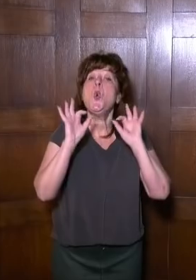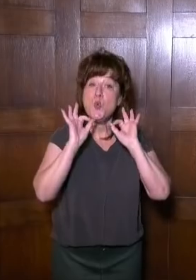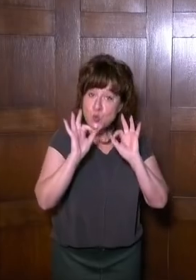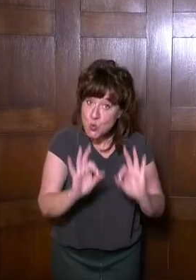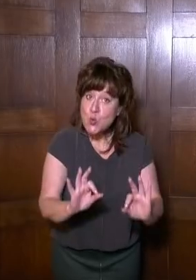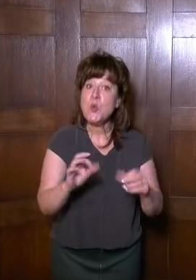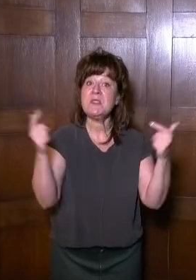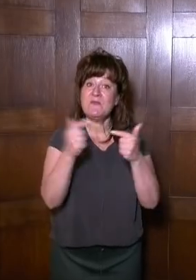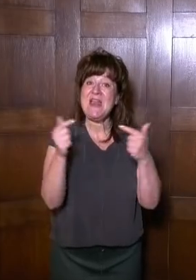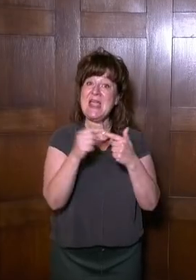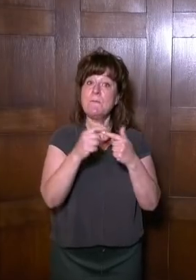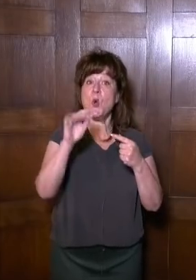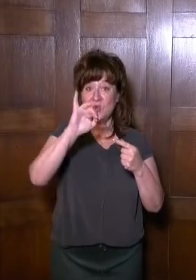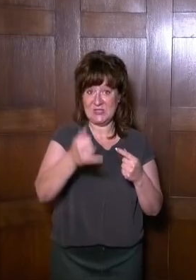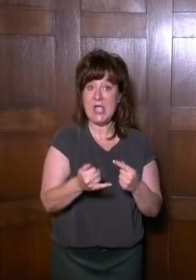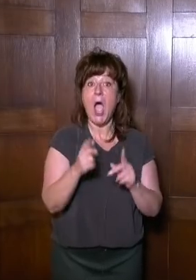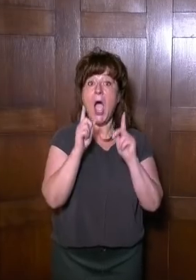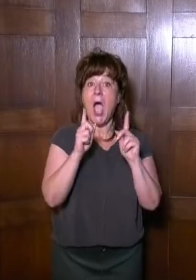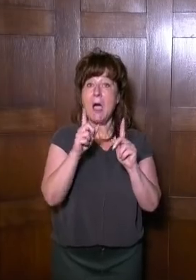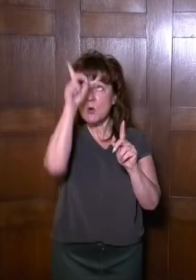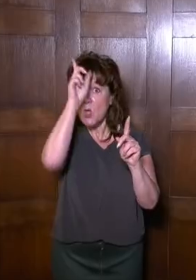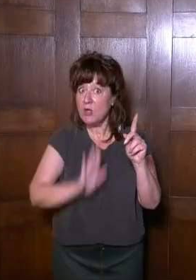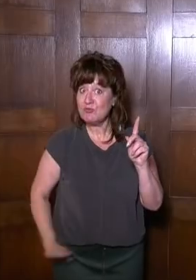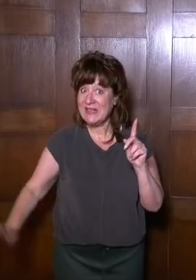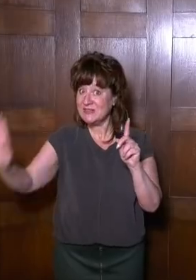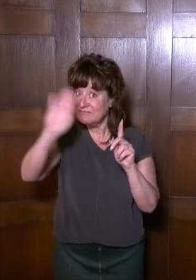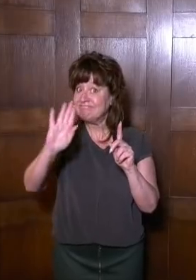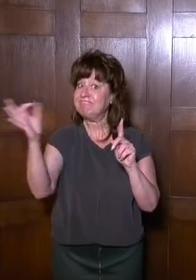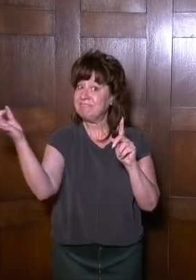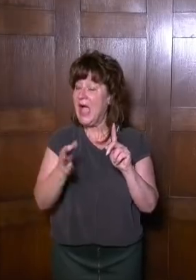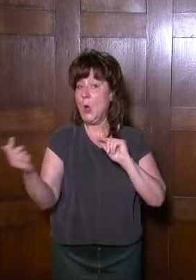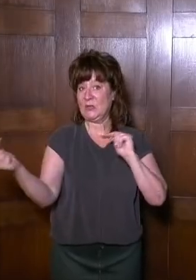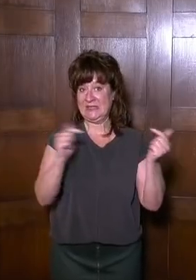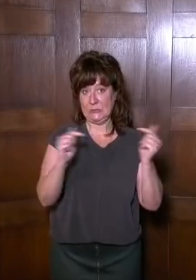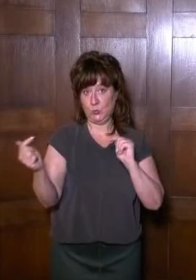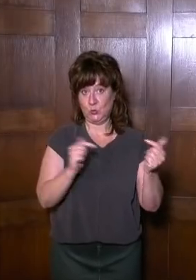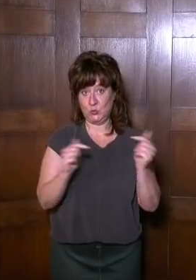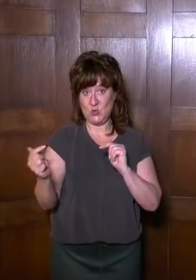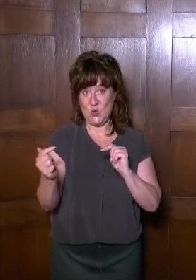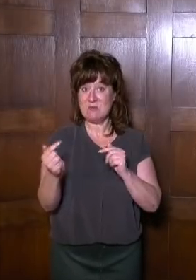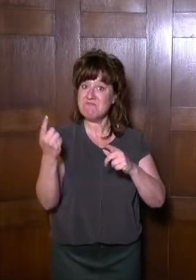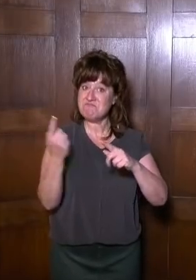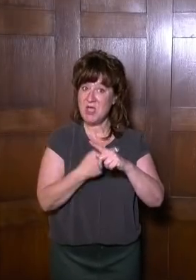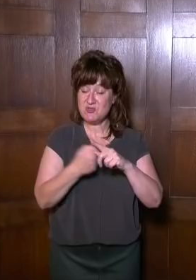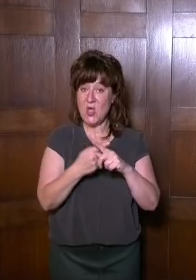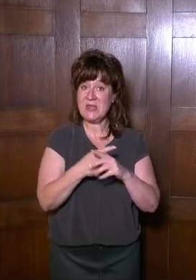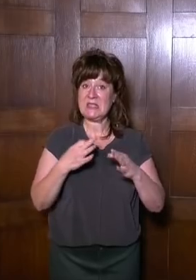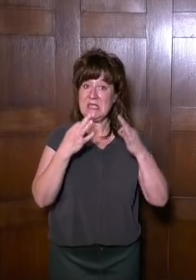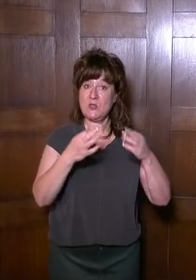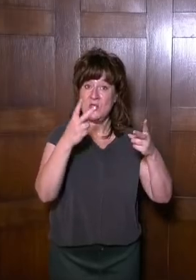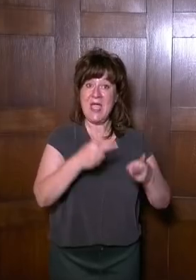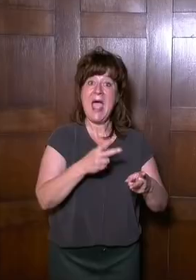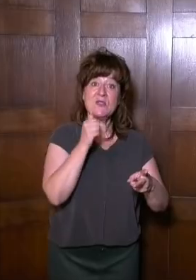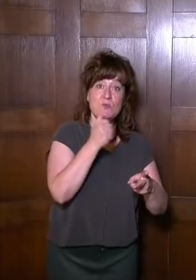diesen Pflegebonus gibt, aber ich glaube, wir müssen insgesamt deutschlandweit eine Diskussion darüber führen, weil es sind ja gerade in der Pflege, in den Gesundheitsberufen viele, viele